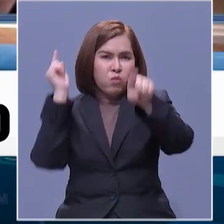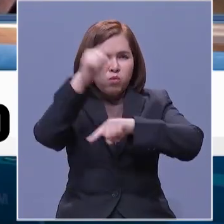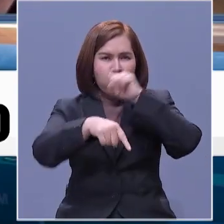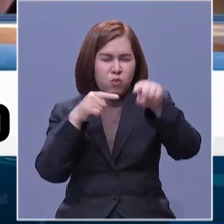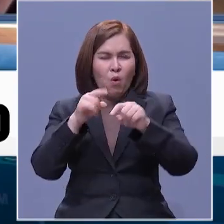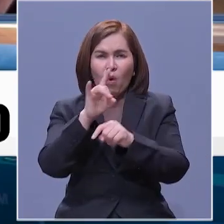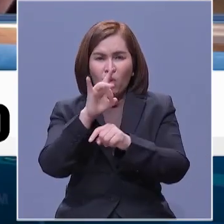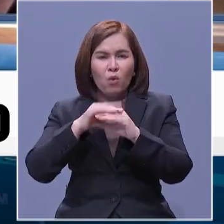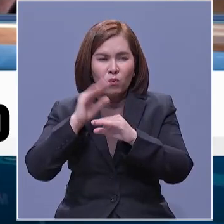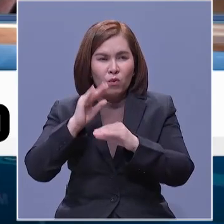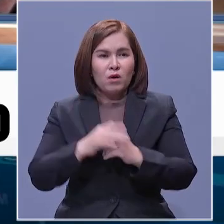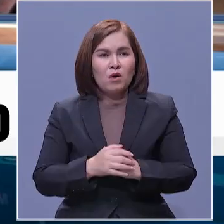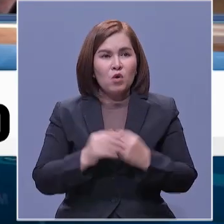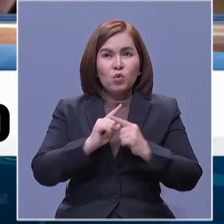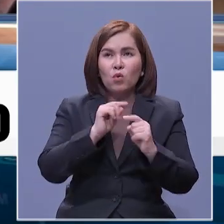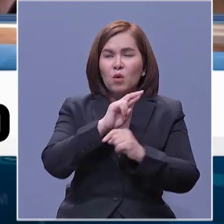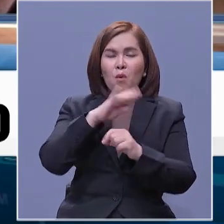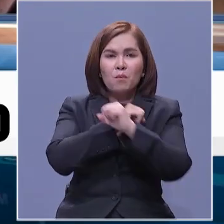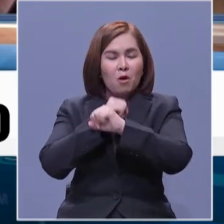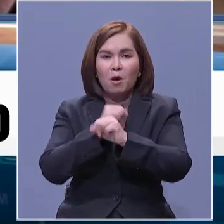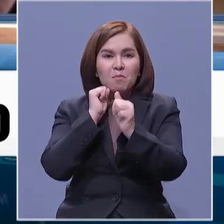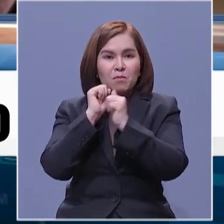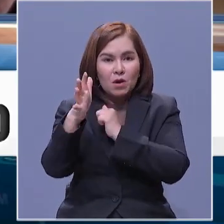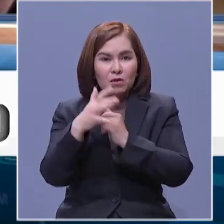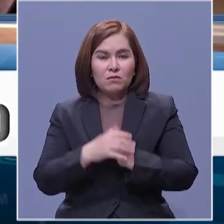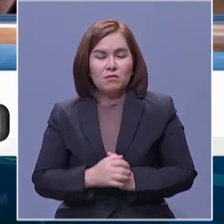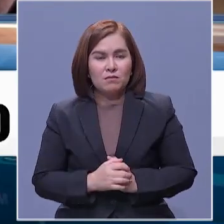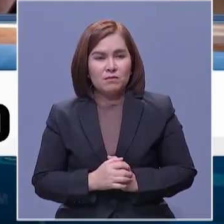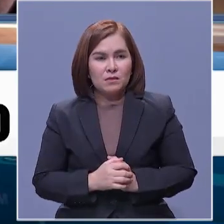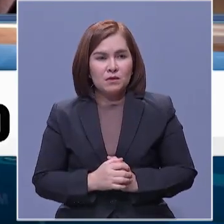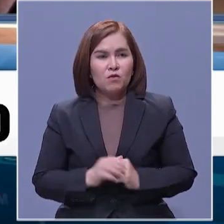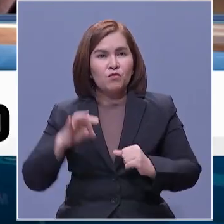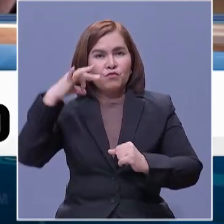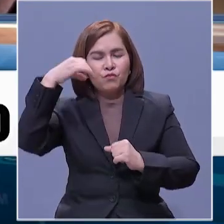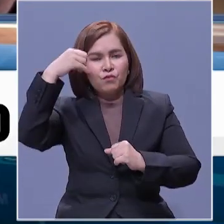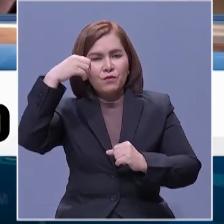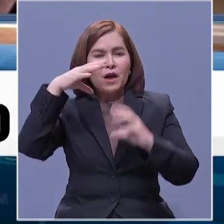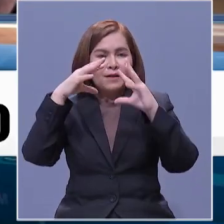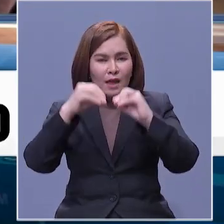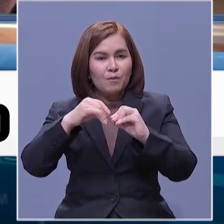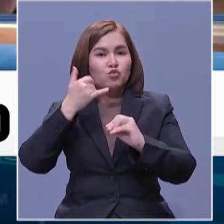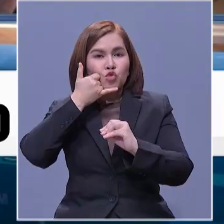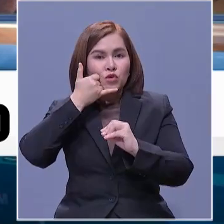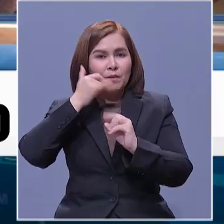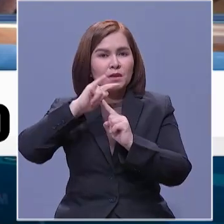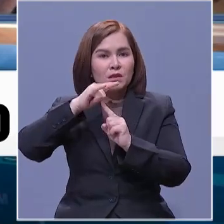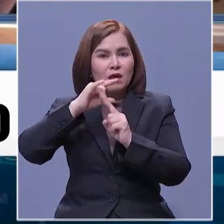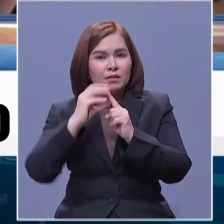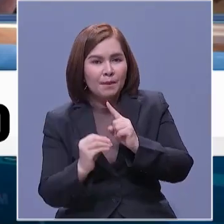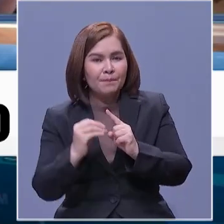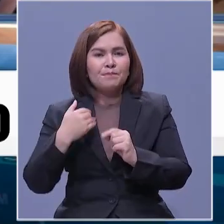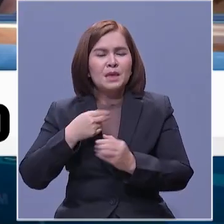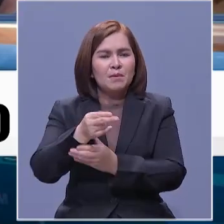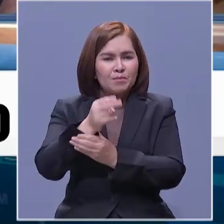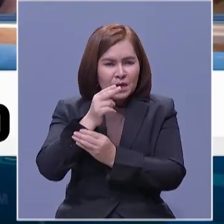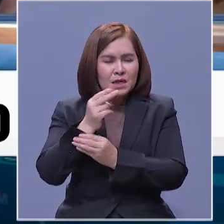ายร้อยนัดทำให้ไอออนโดมเนี่ยไม่สามารถสกัดได้ทันจู่ๆไฟก็ดับสัญญาณโทรศัพท์ก็ถูกตัดแล้วก็มีทั้งเสียง